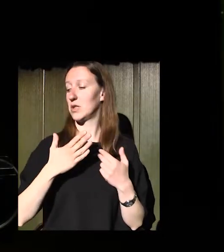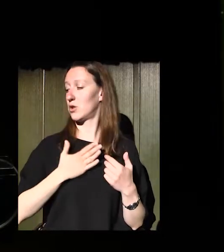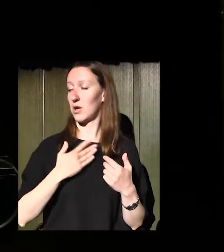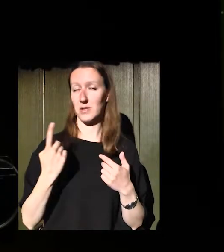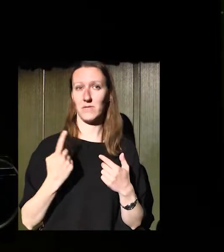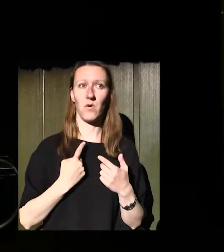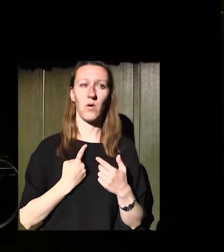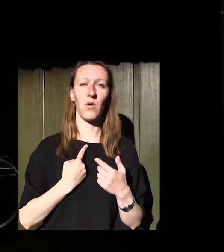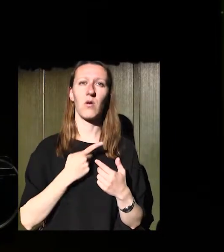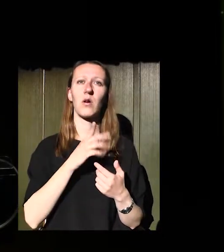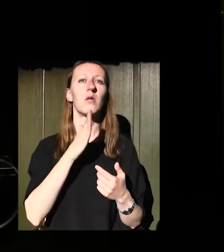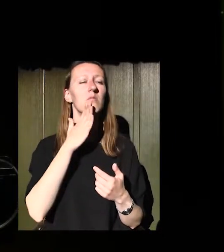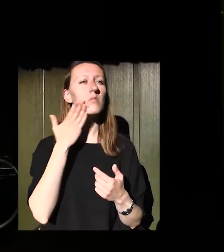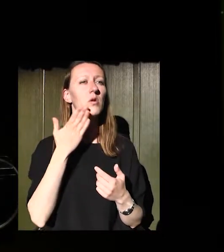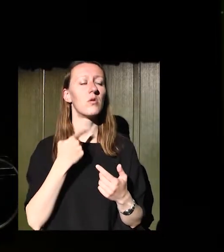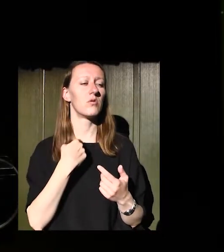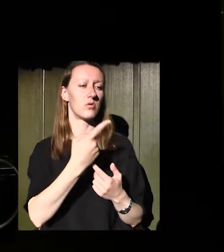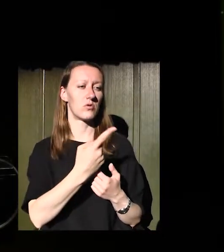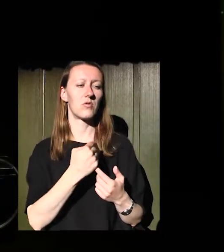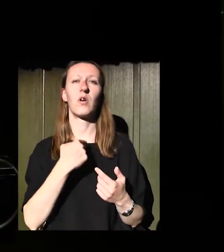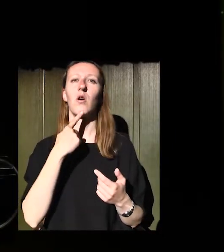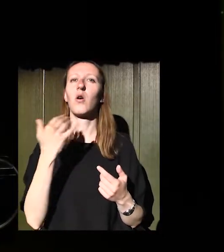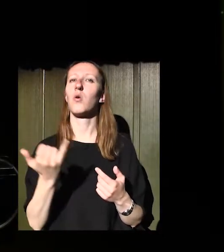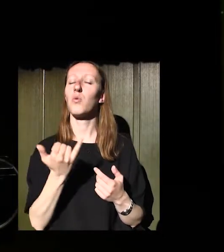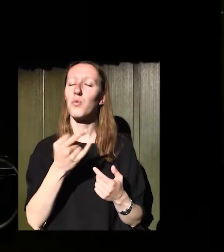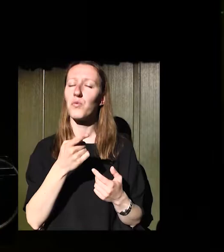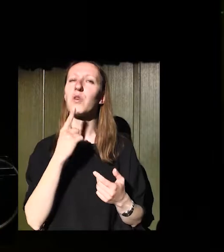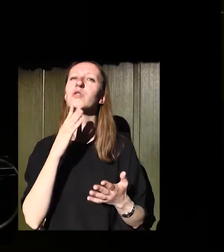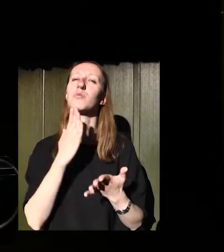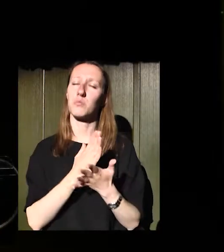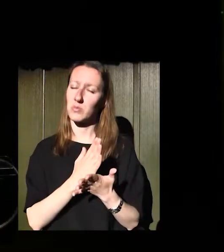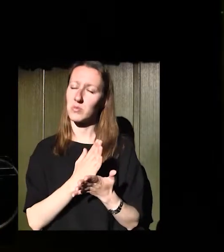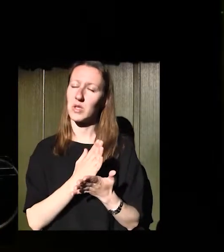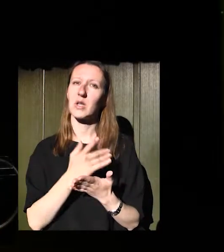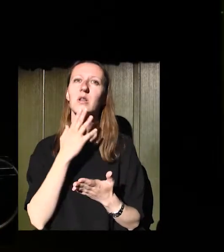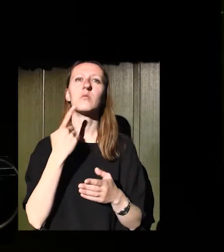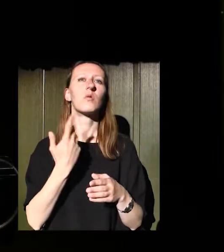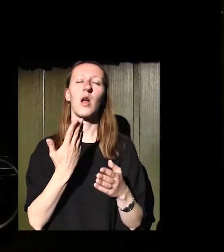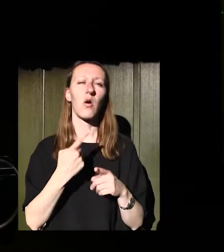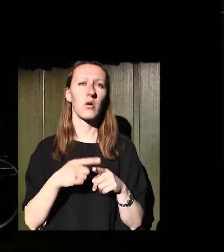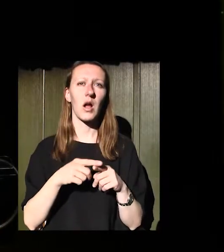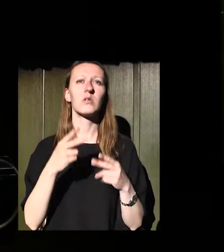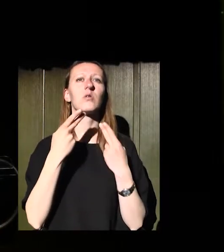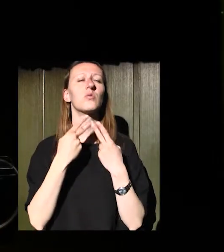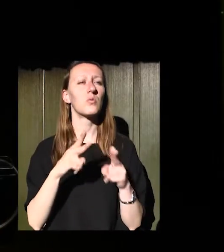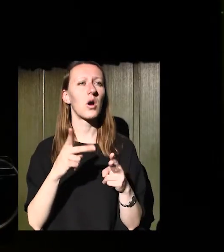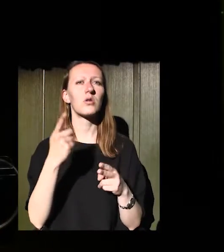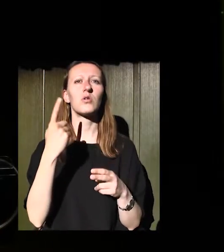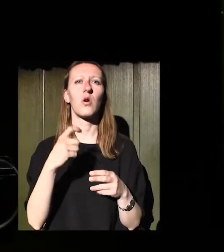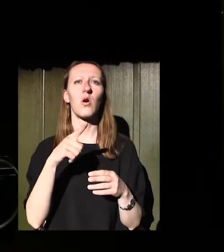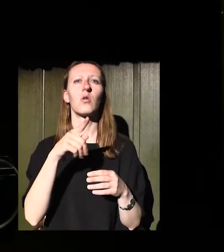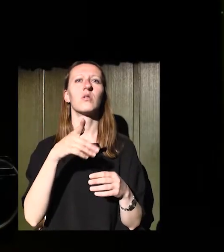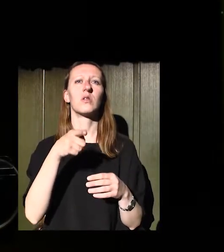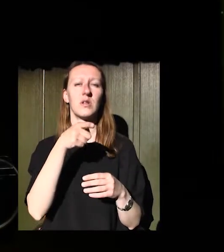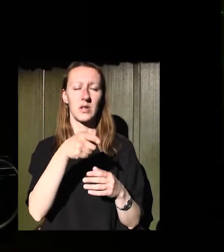bližnjega svoga. Nel rispetto dell'altro, che è sempre sarà, per qualche ragione, diverso